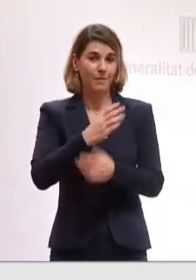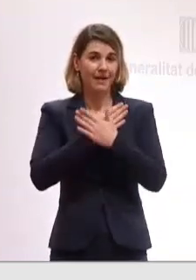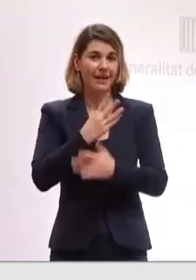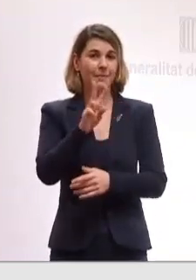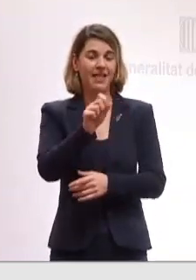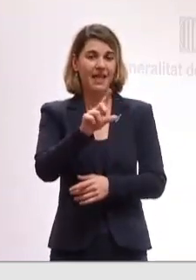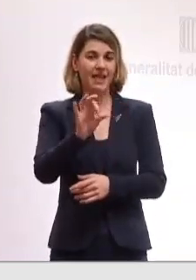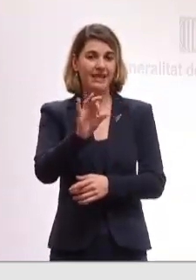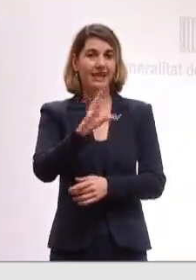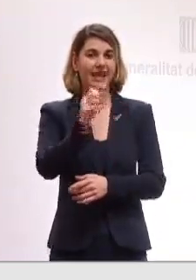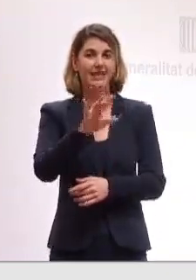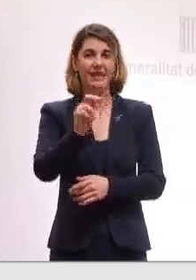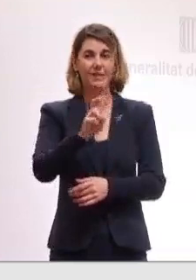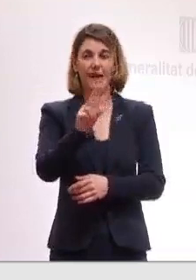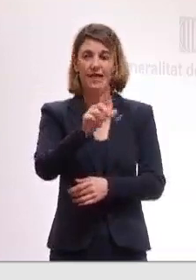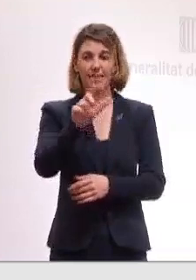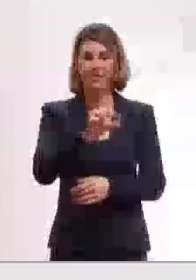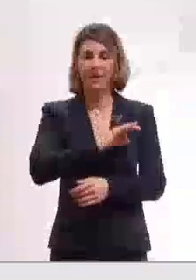i Casadevall.